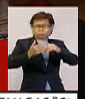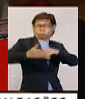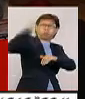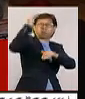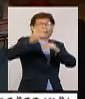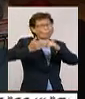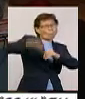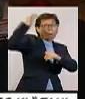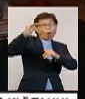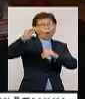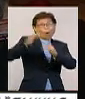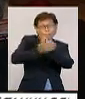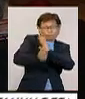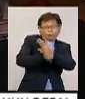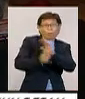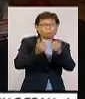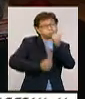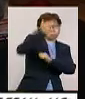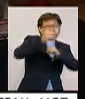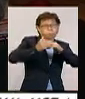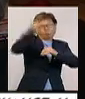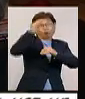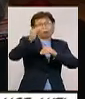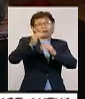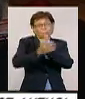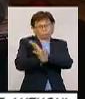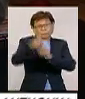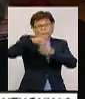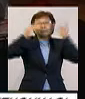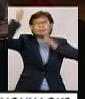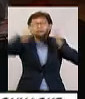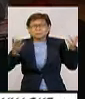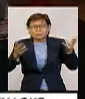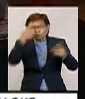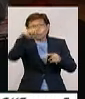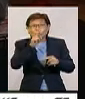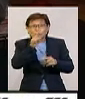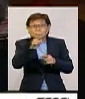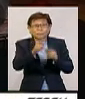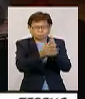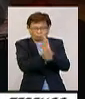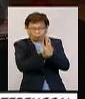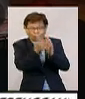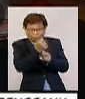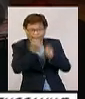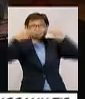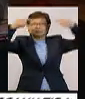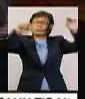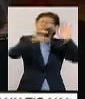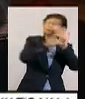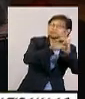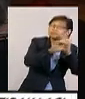mengoptimumkan potensi yang ada dalam negara kita untuk memastikan potensi-potensi yang ada ini dapat dicapai. Contohnya kalau